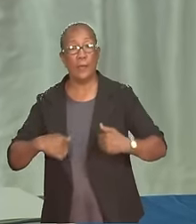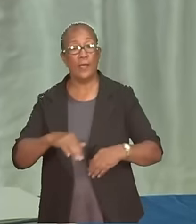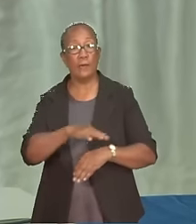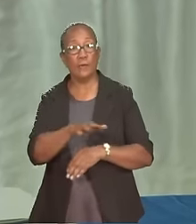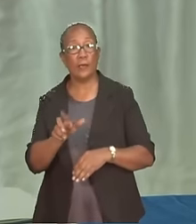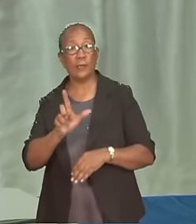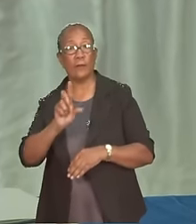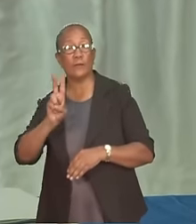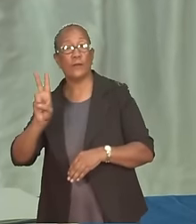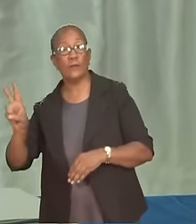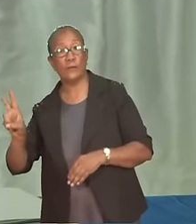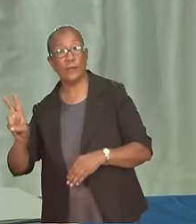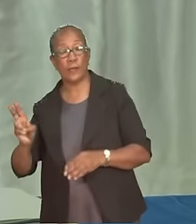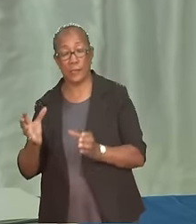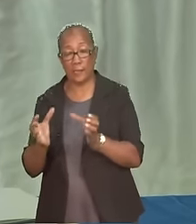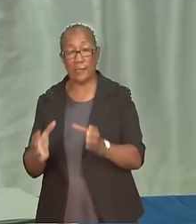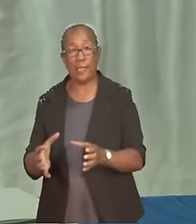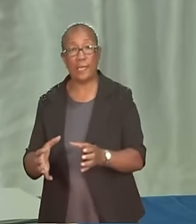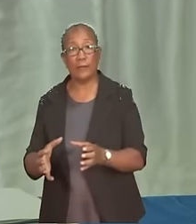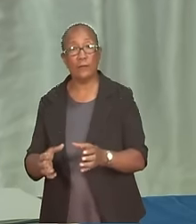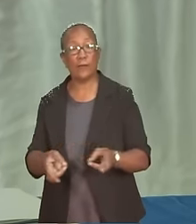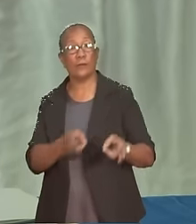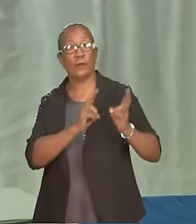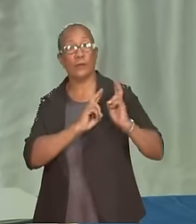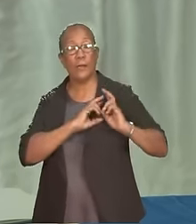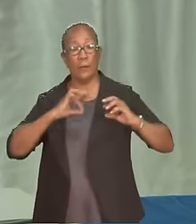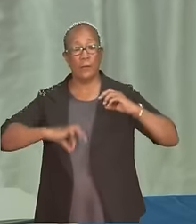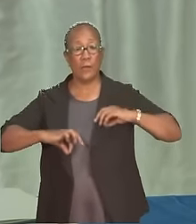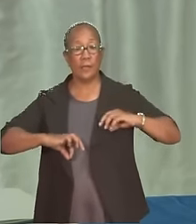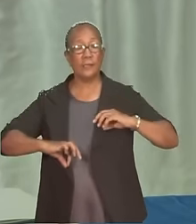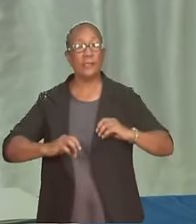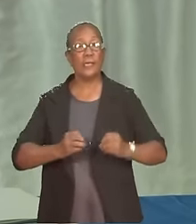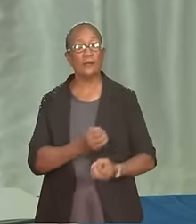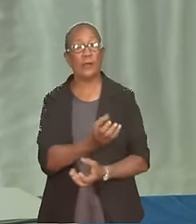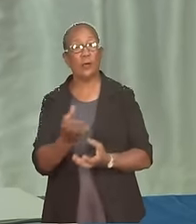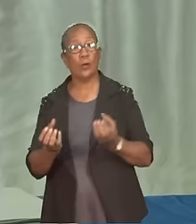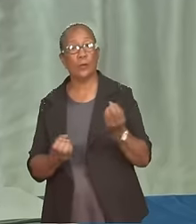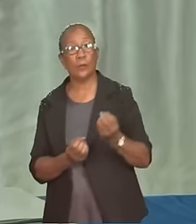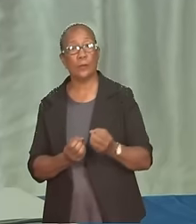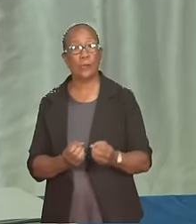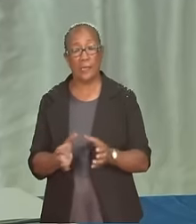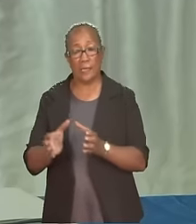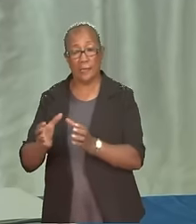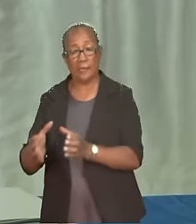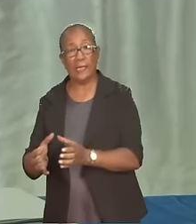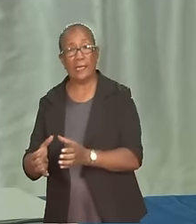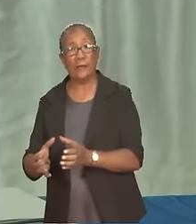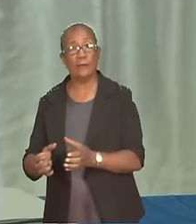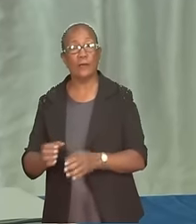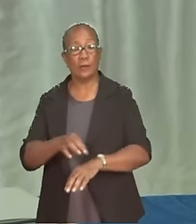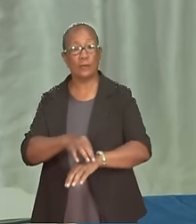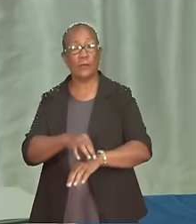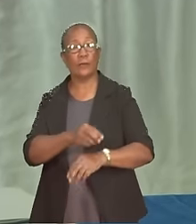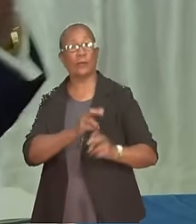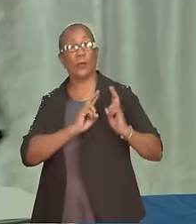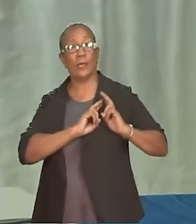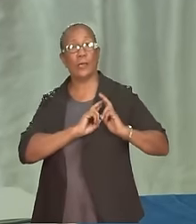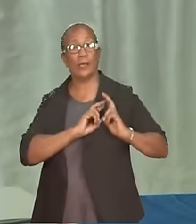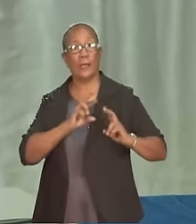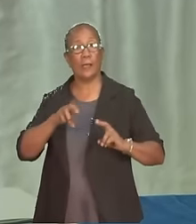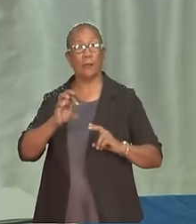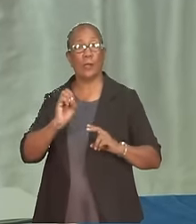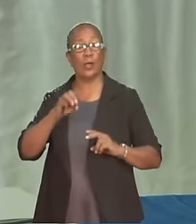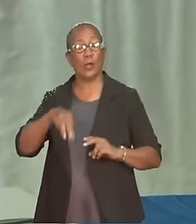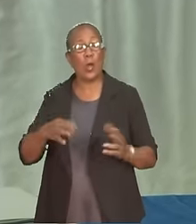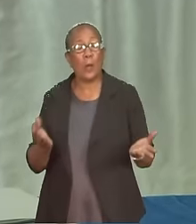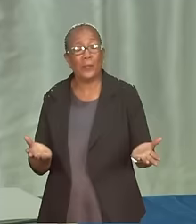LVV, een deel van de verantwoordelijkheid zit bij het ministerie van Economische Zaken, een deel van de verantwoordelijkheid zit bij ROM. Nou bundelen ze